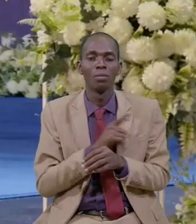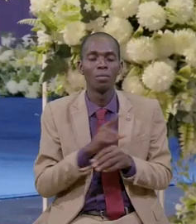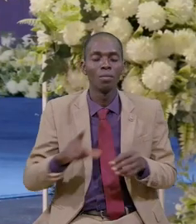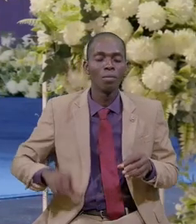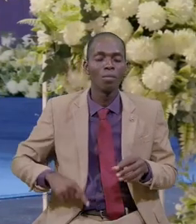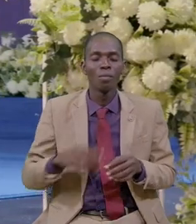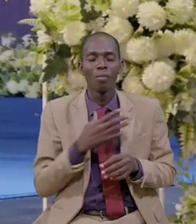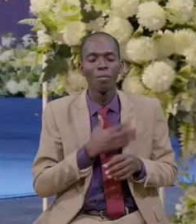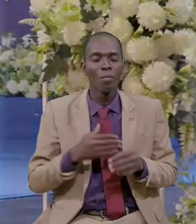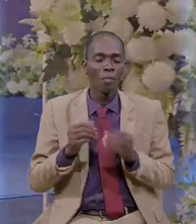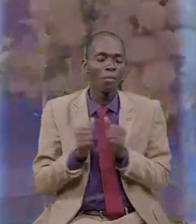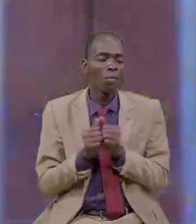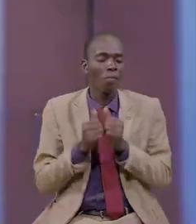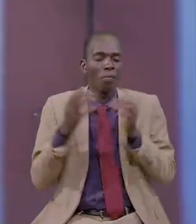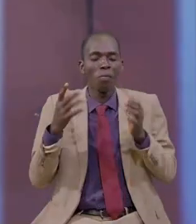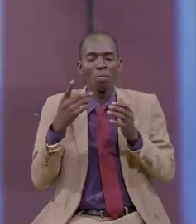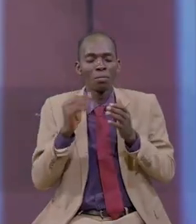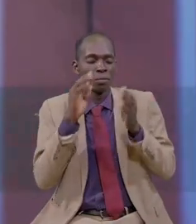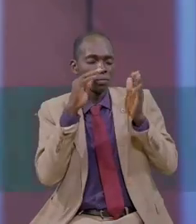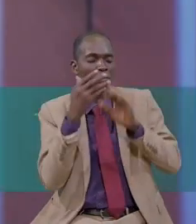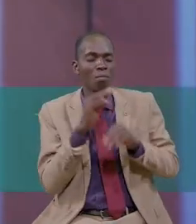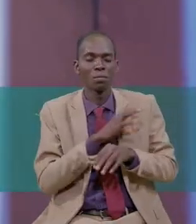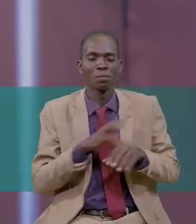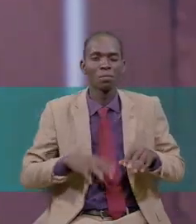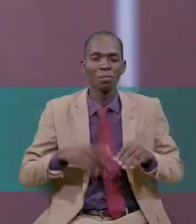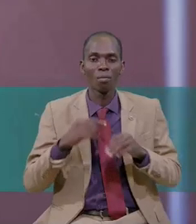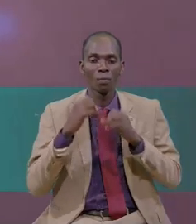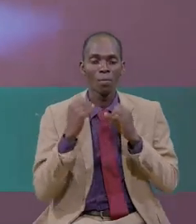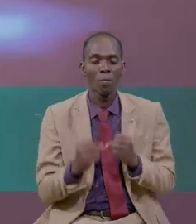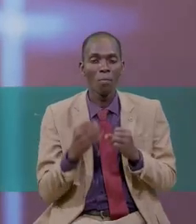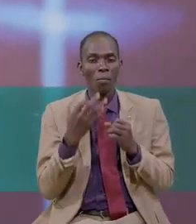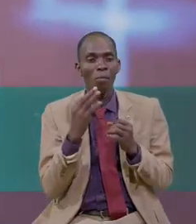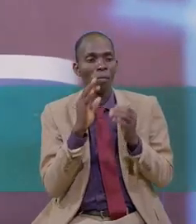et sans la présence de Christ, la puissance de Christ